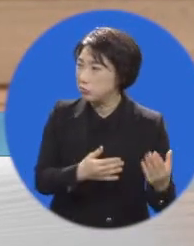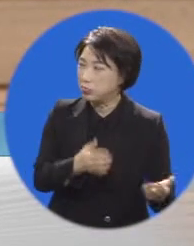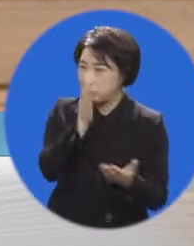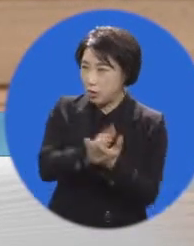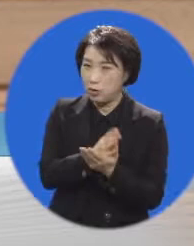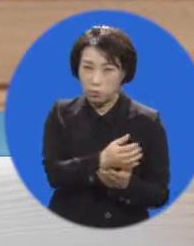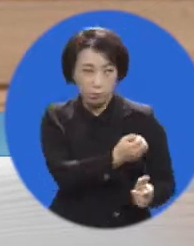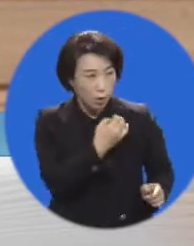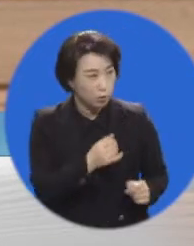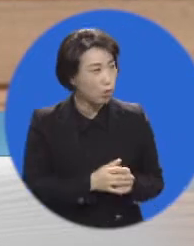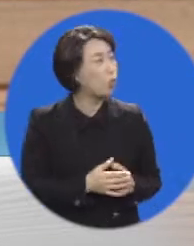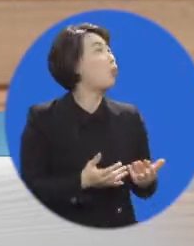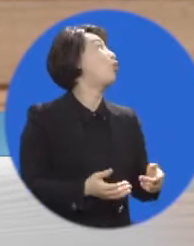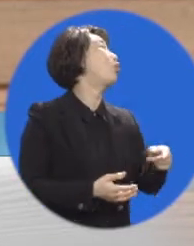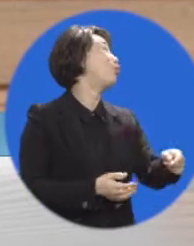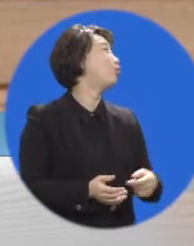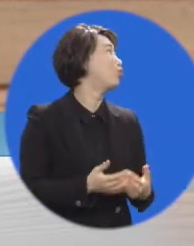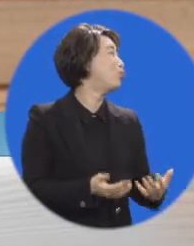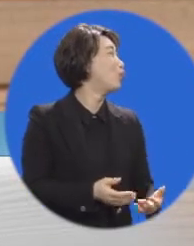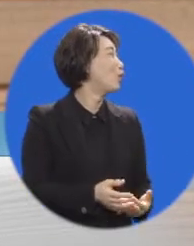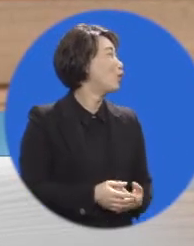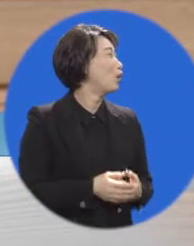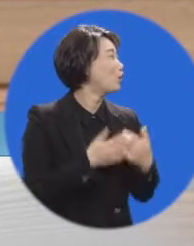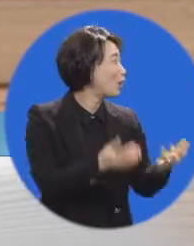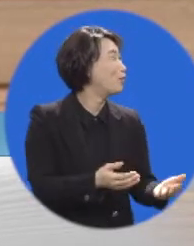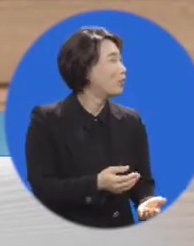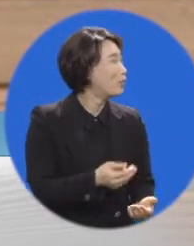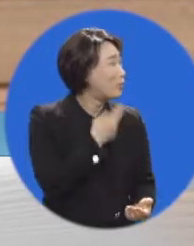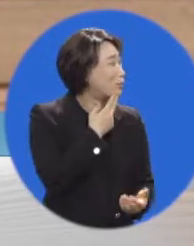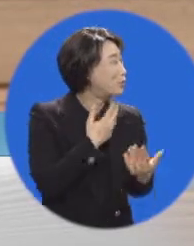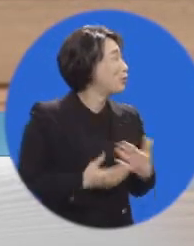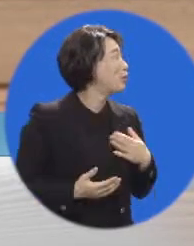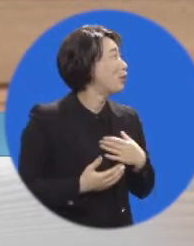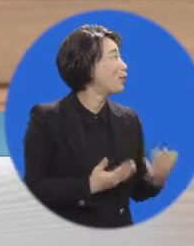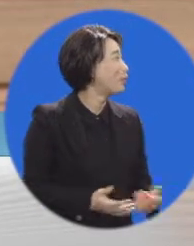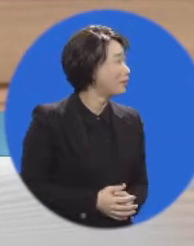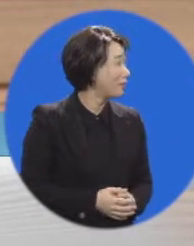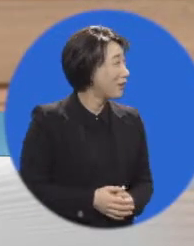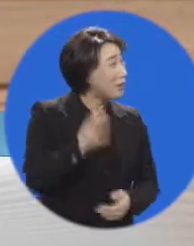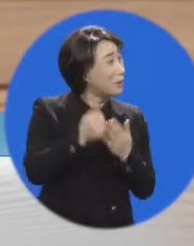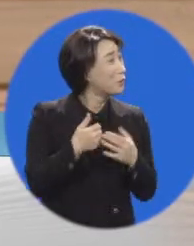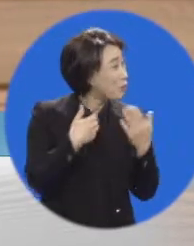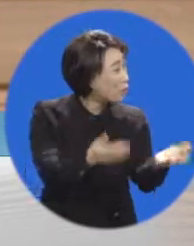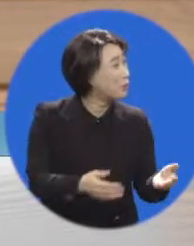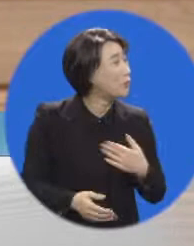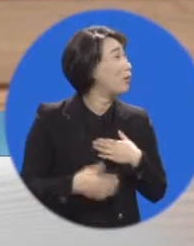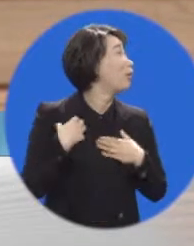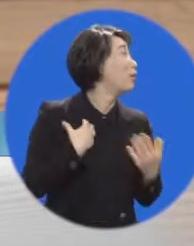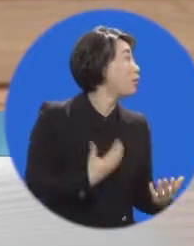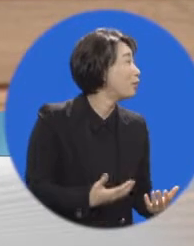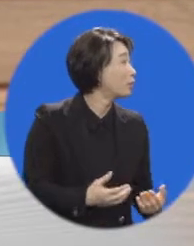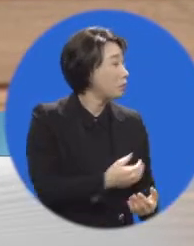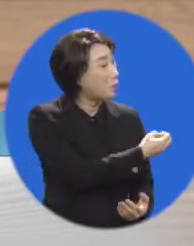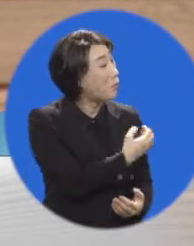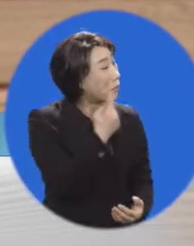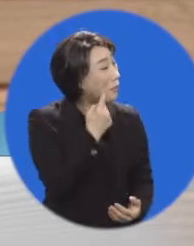그러면? 놔두지 않고 어떻게 할 거요? 하나님도 놔두는데 어떻게 해, 내가? 말해봐.